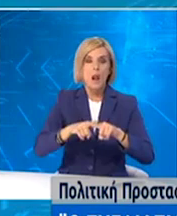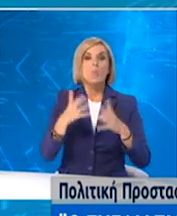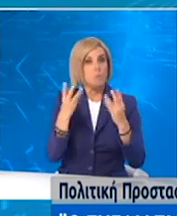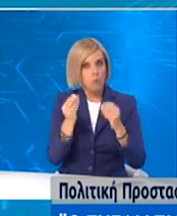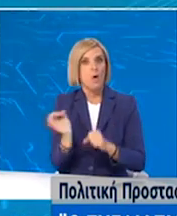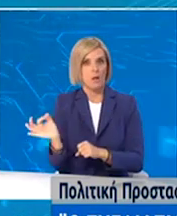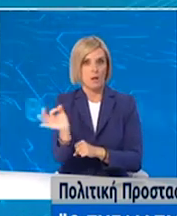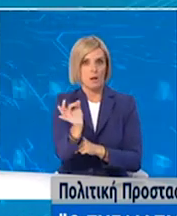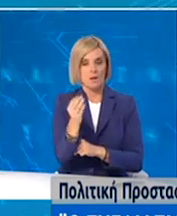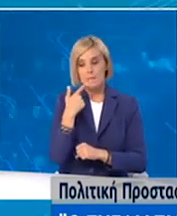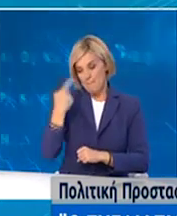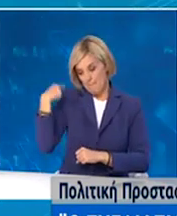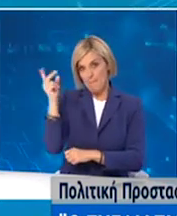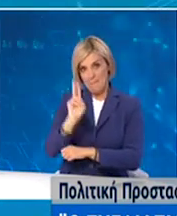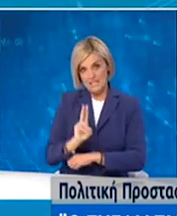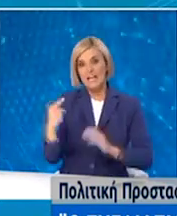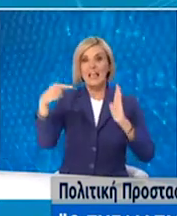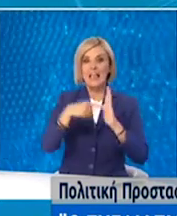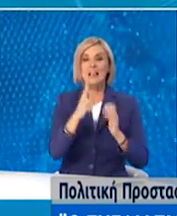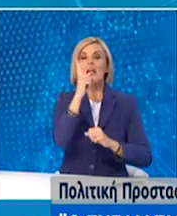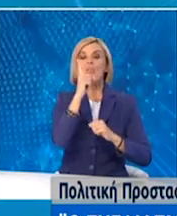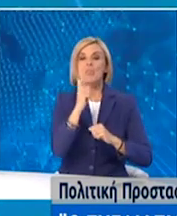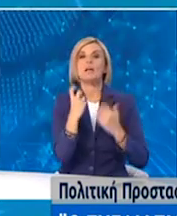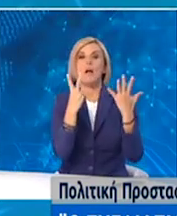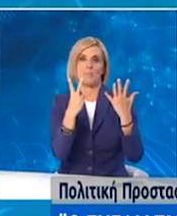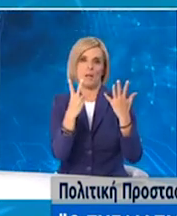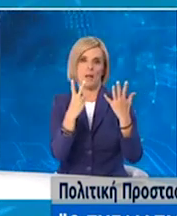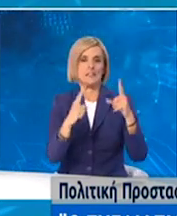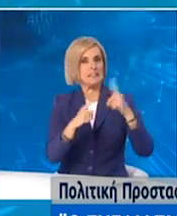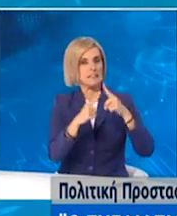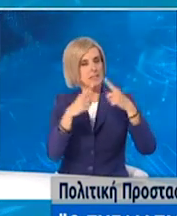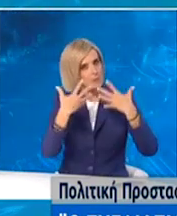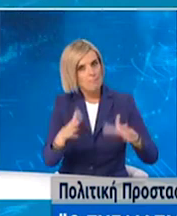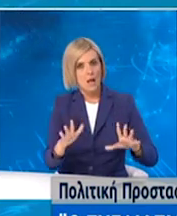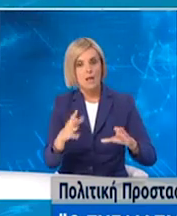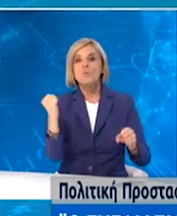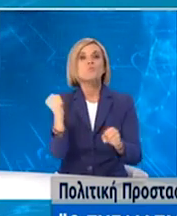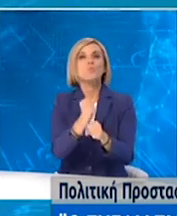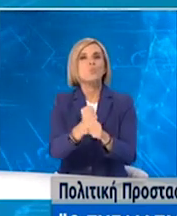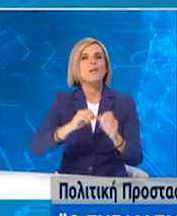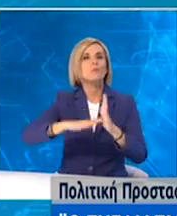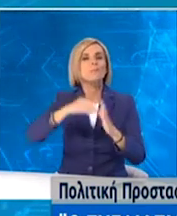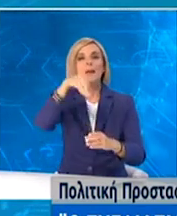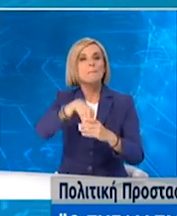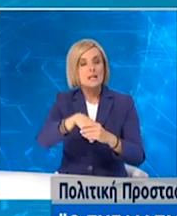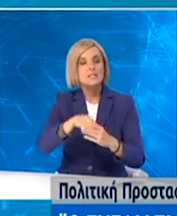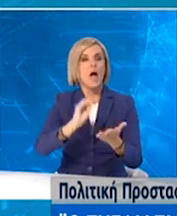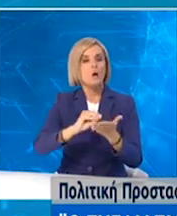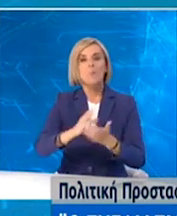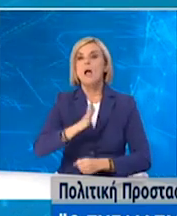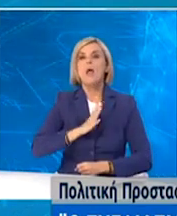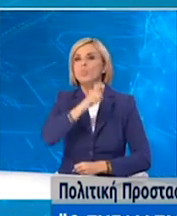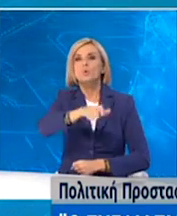Την Παρασκευή γίναν 1017 τεστ σε 8 διαφορετικές περιοχές σε εργαζόμενους και ανθρώπους που